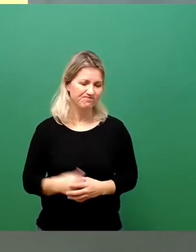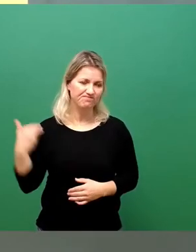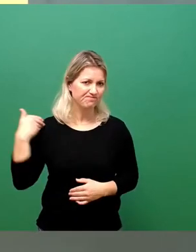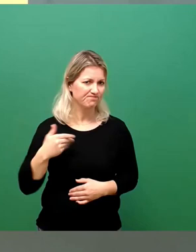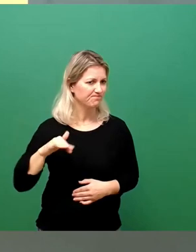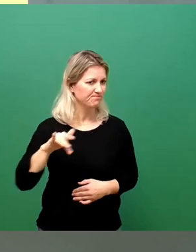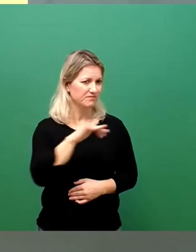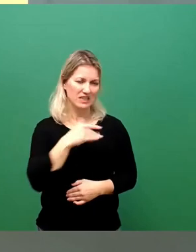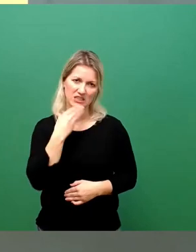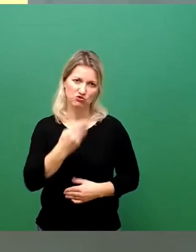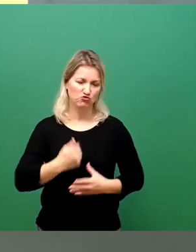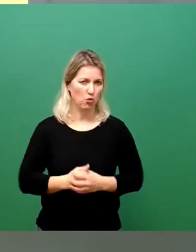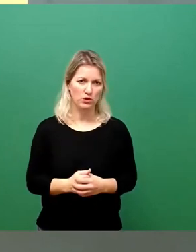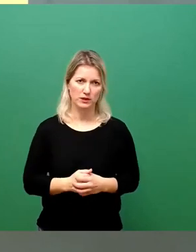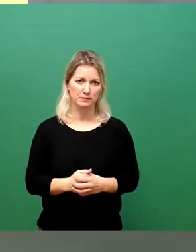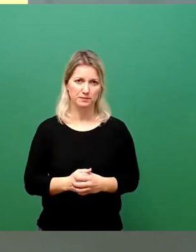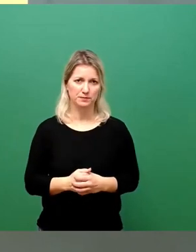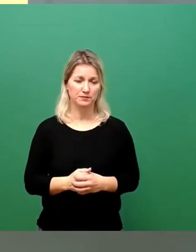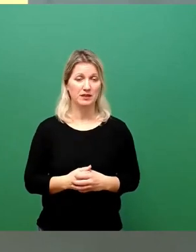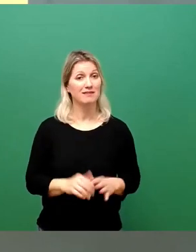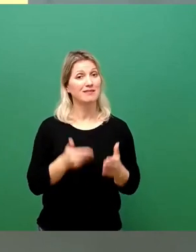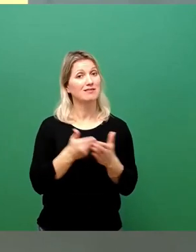Ich kann und will vor diesem Hintergrund